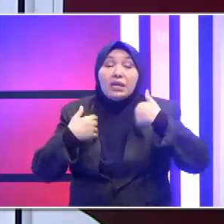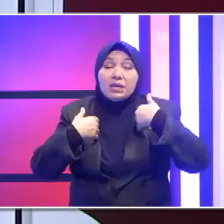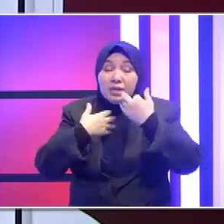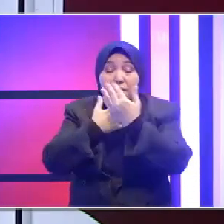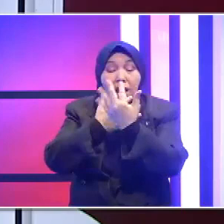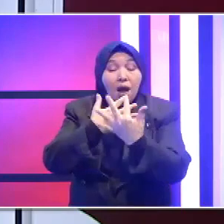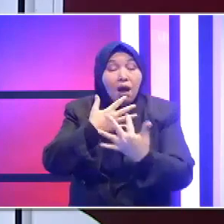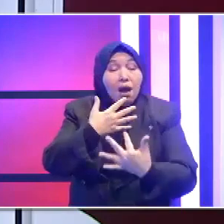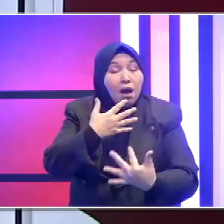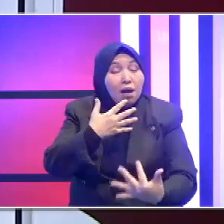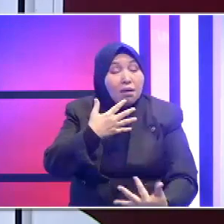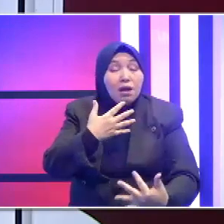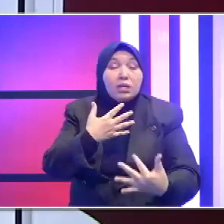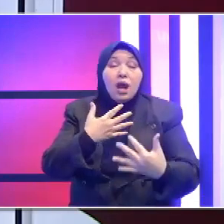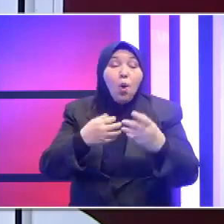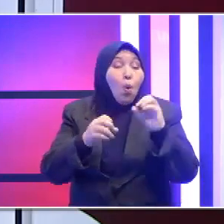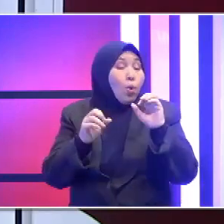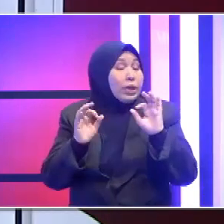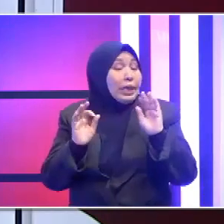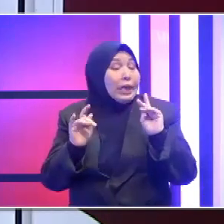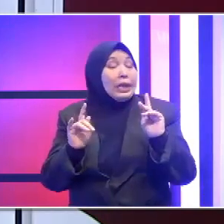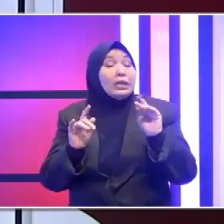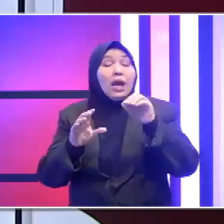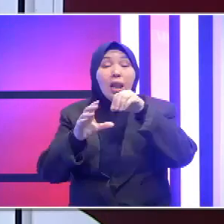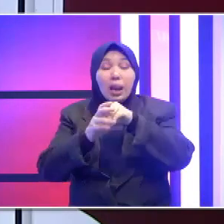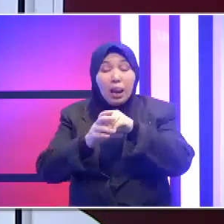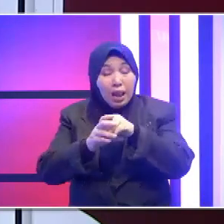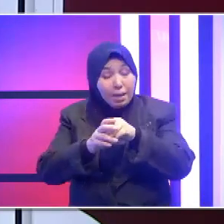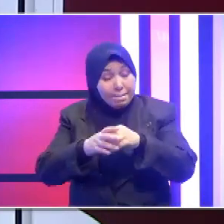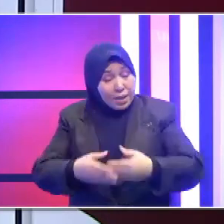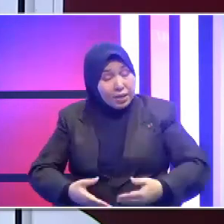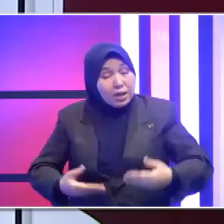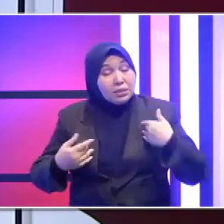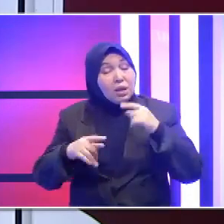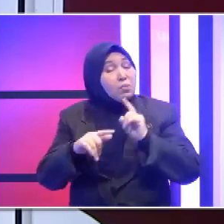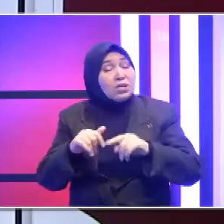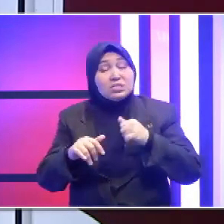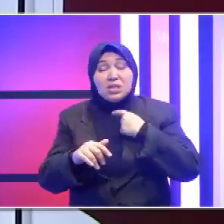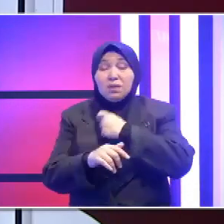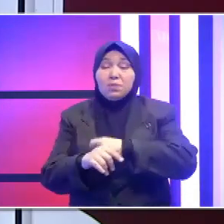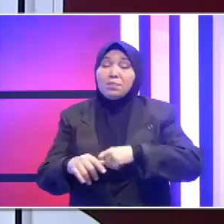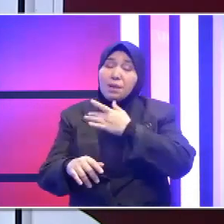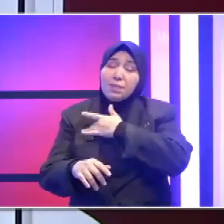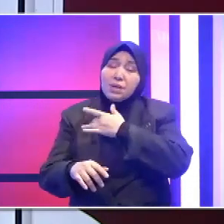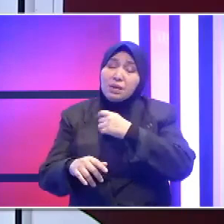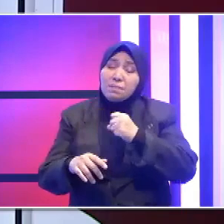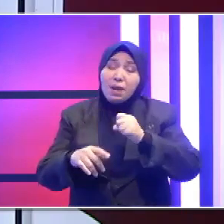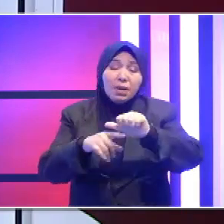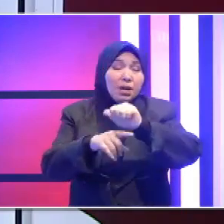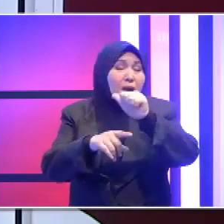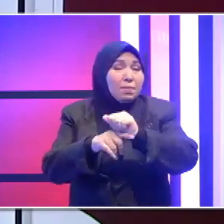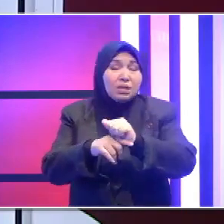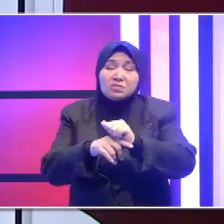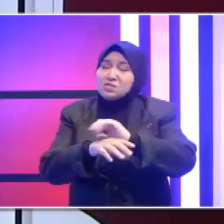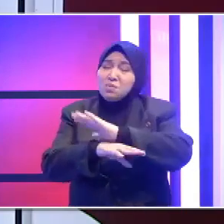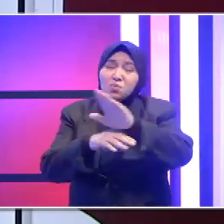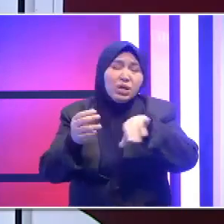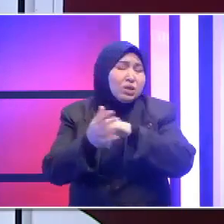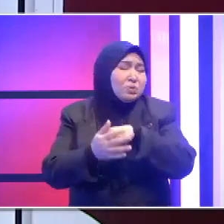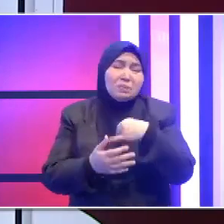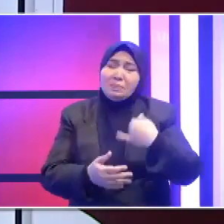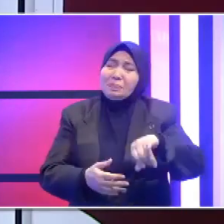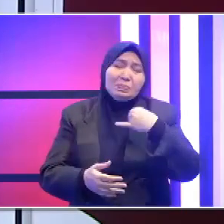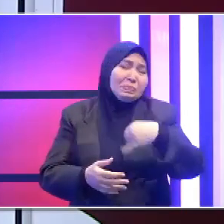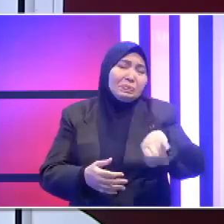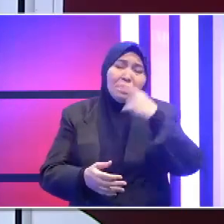yang Oke berjalan dalam Badan ini tak boleh bonsai enak bertaubat kena beriman kena beramal saleh semuanya itu mustahil